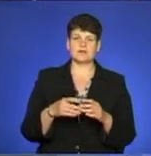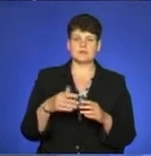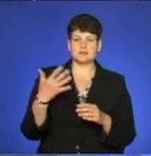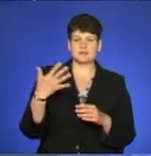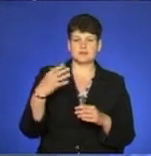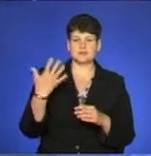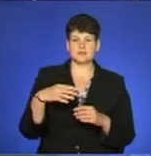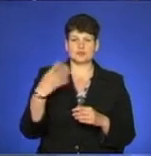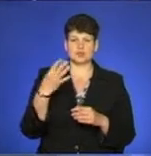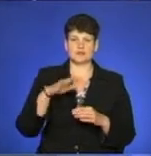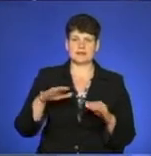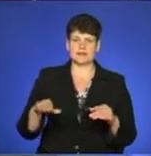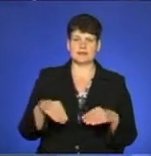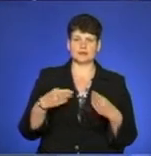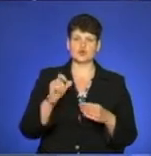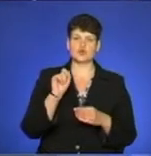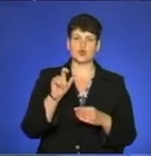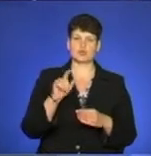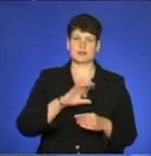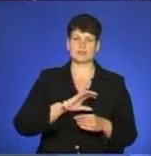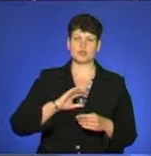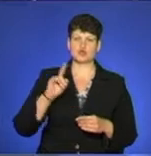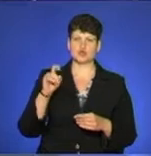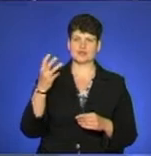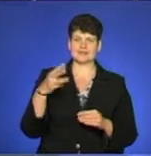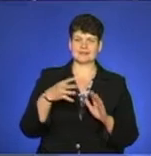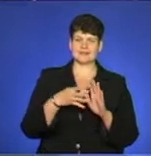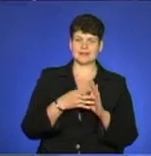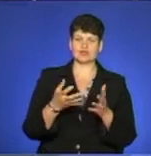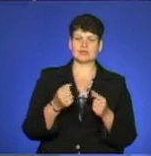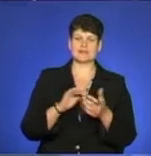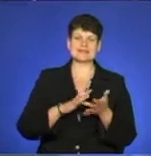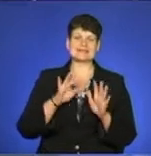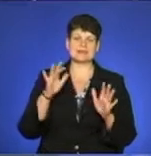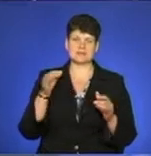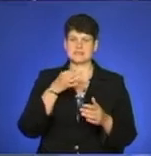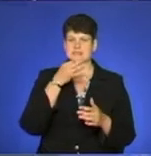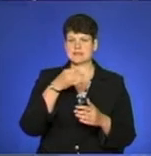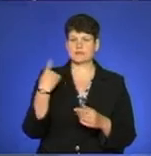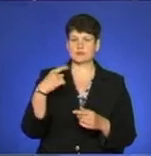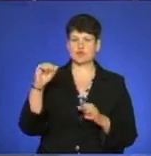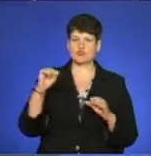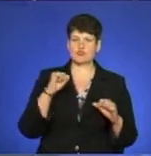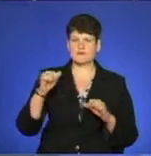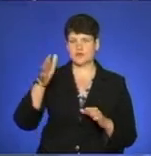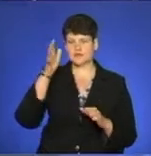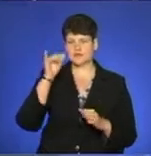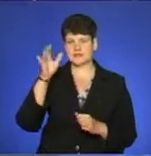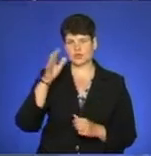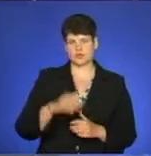учнів нагородять золотими медалями, 139 отримують срібні, повідомили в обласному управлінні освіти і